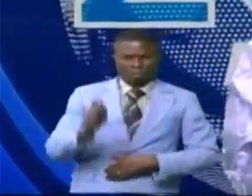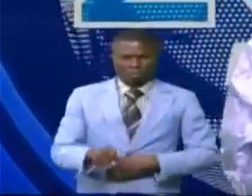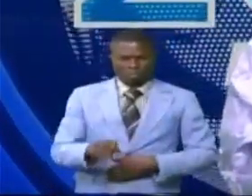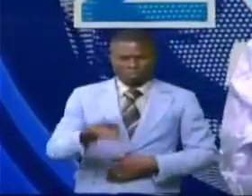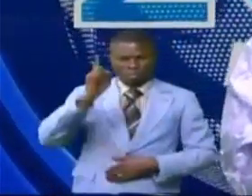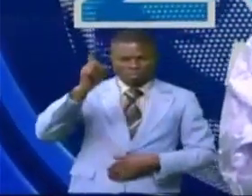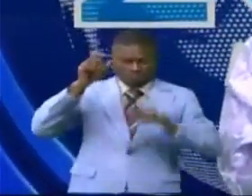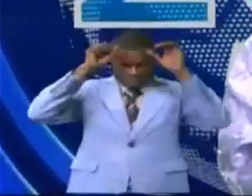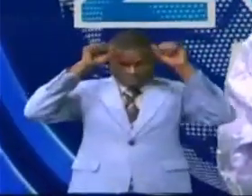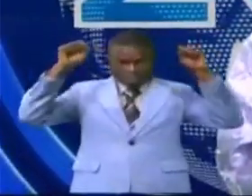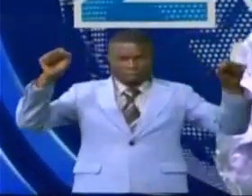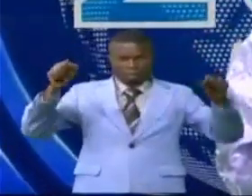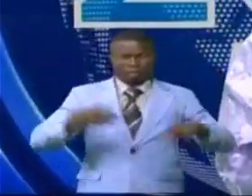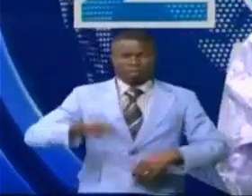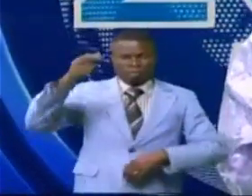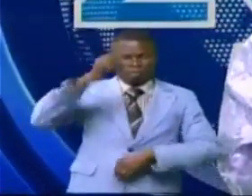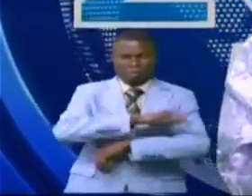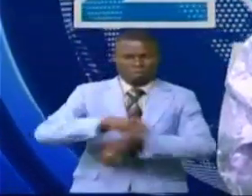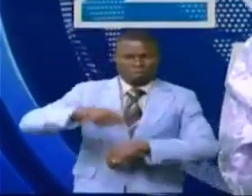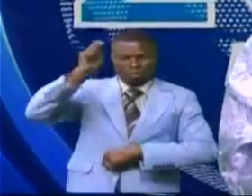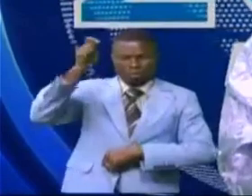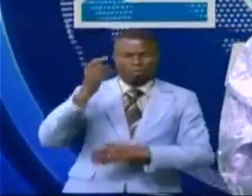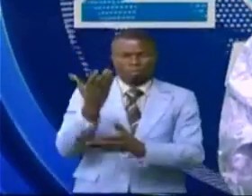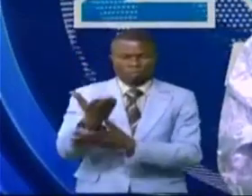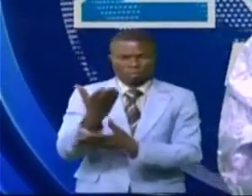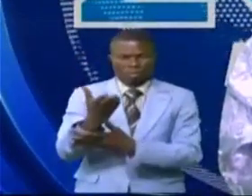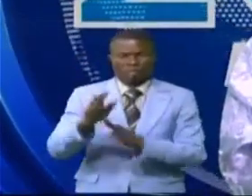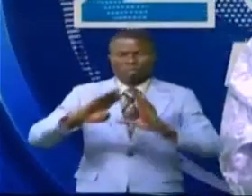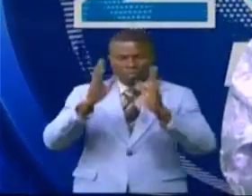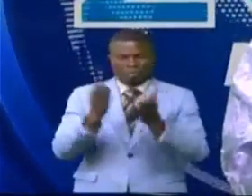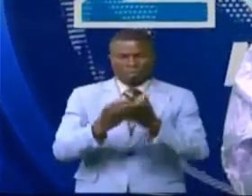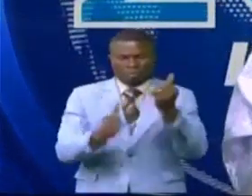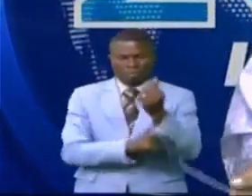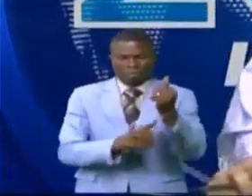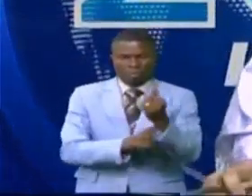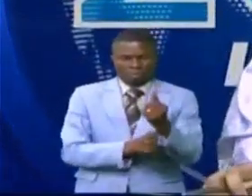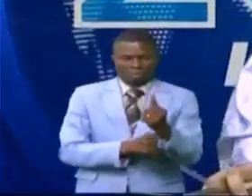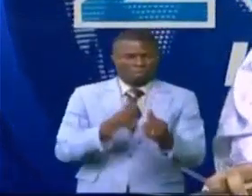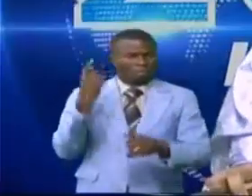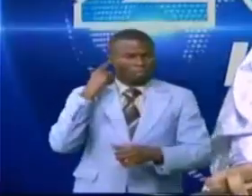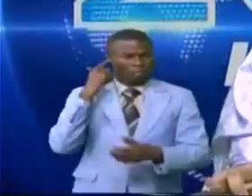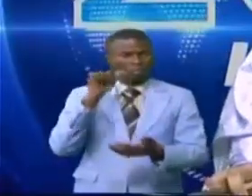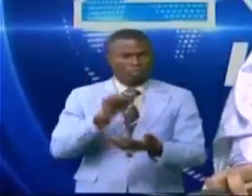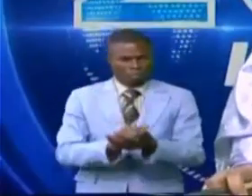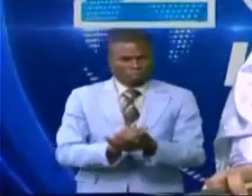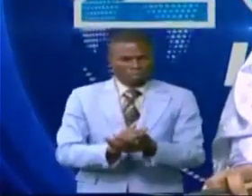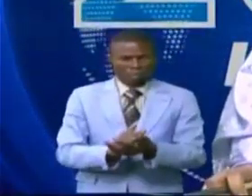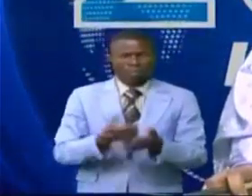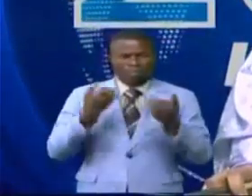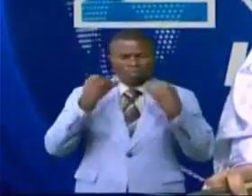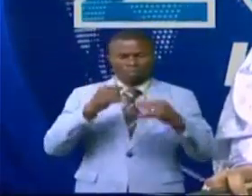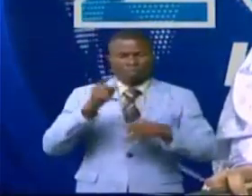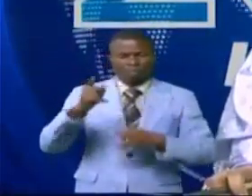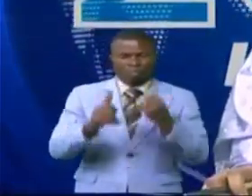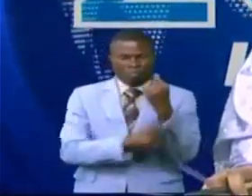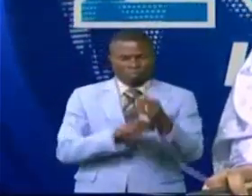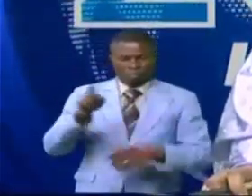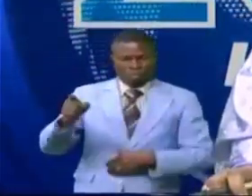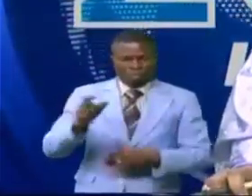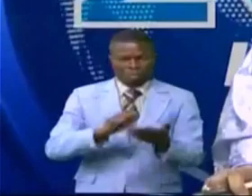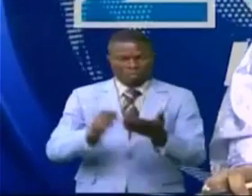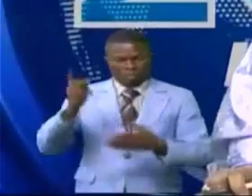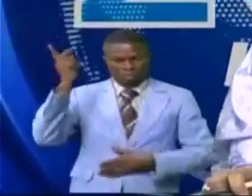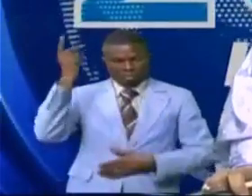premier président de la haute cour militaire demande à quiconque aura capté ce message d'en faire part à l'intéressé. Fait à